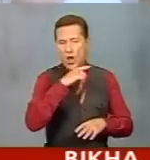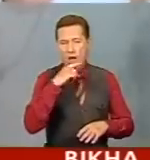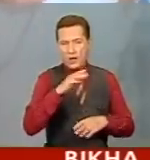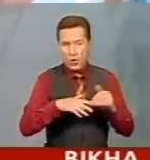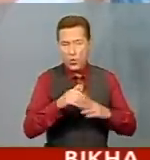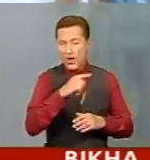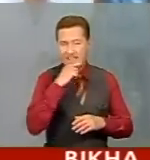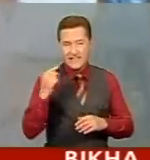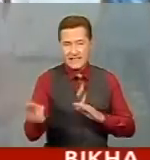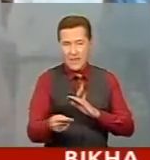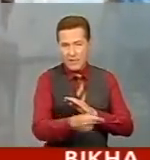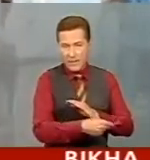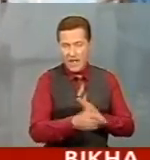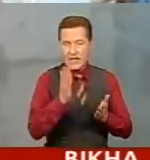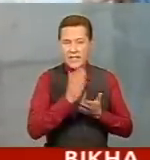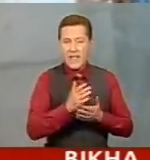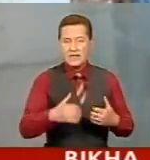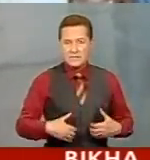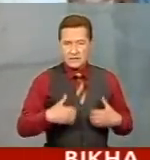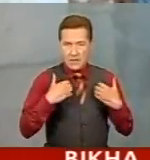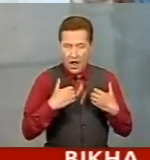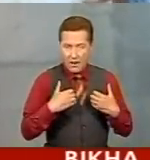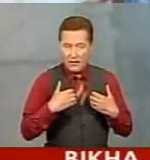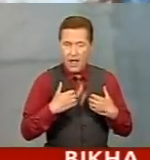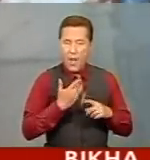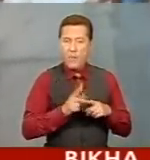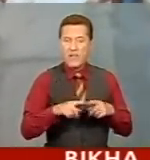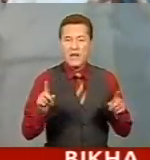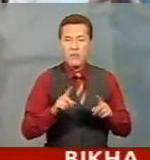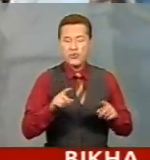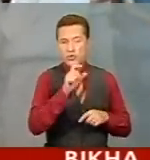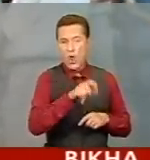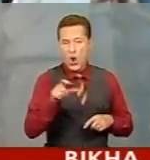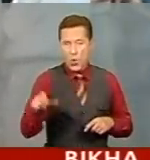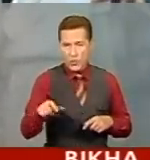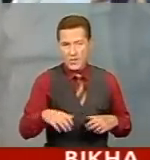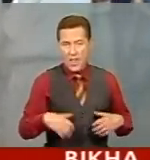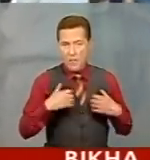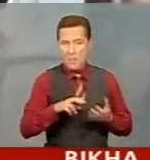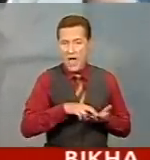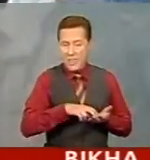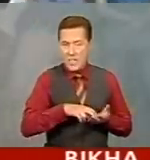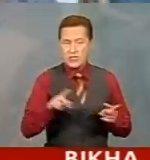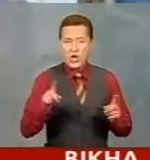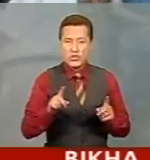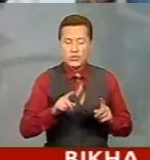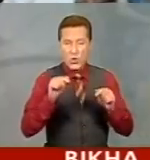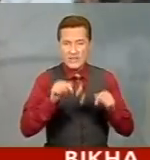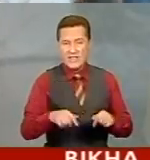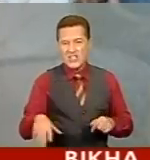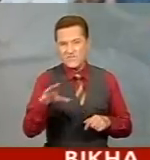пропаганды. Потому что есть страх и потому что люди боятся, что вот, мол, здесь